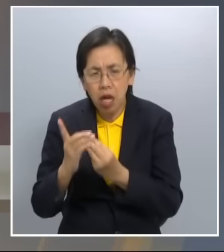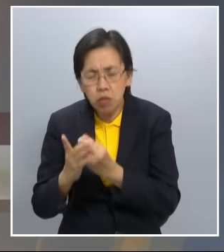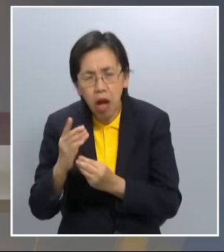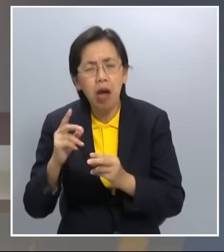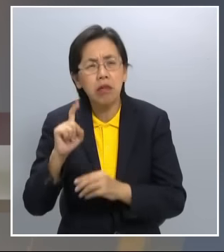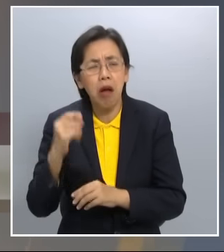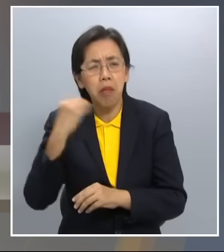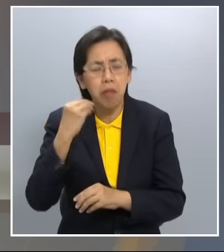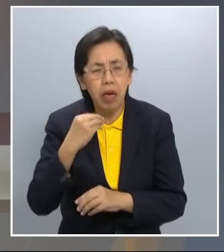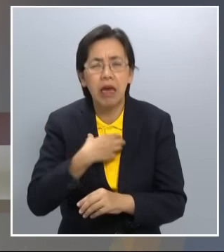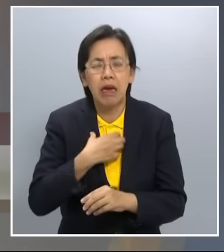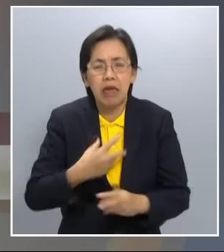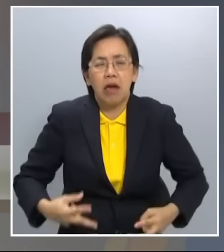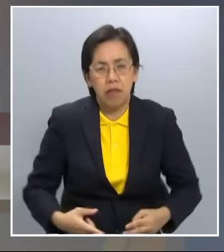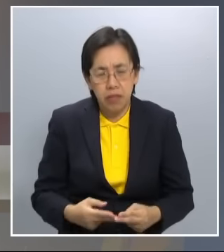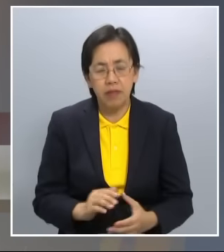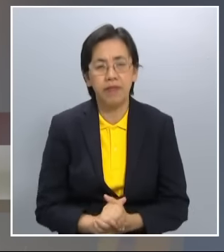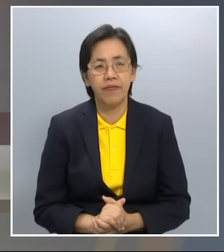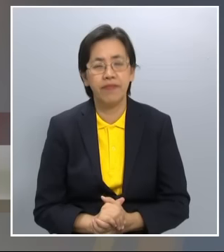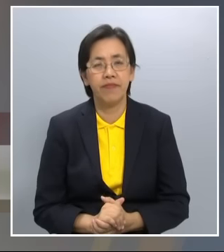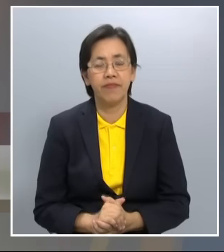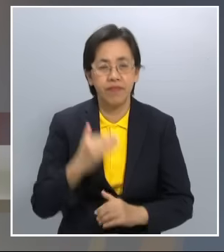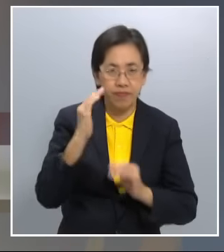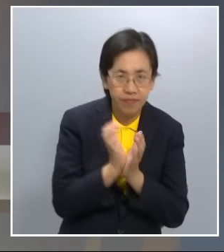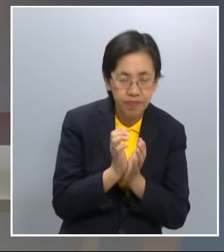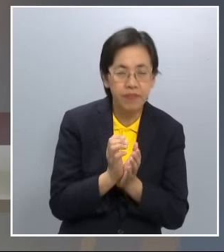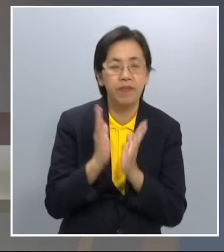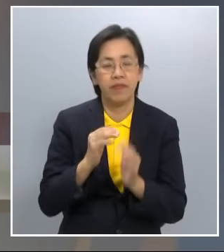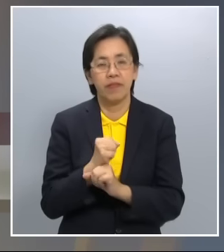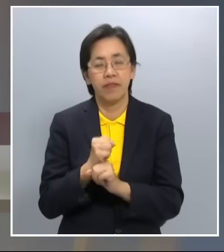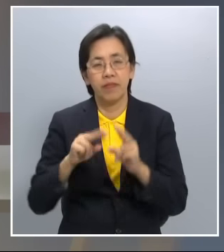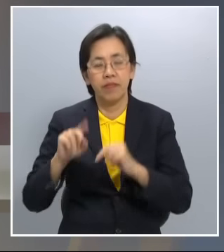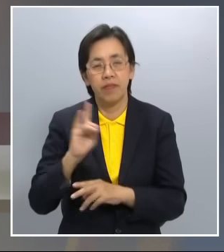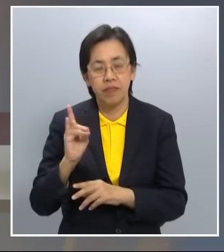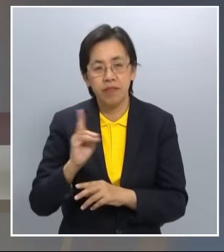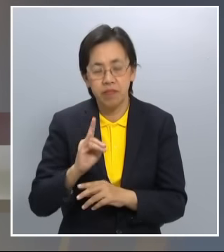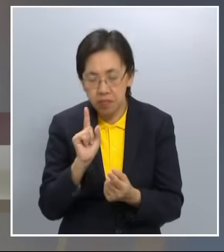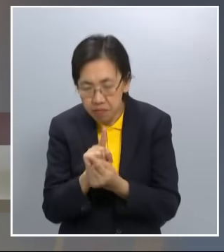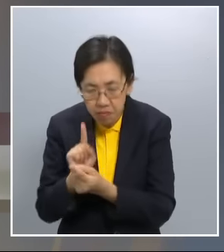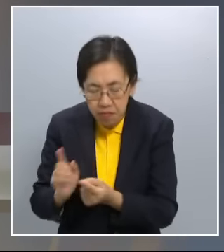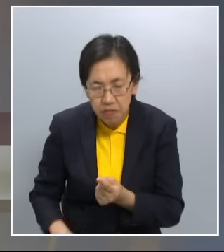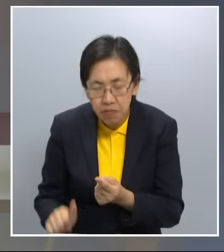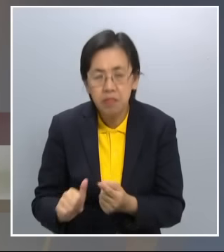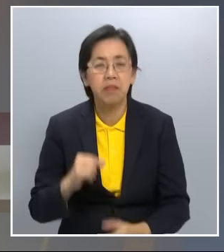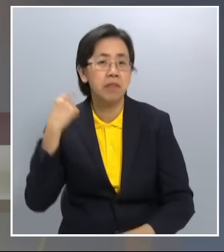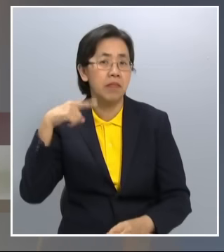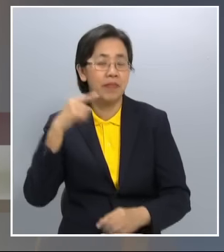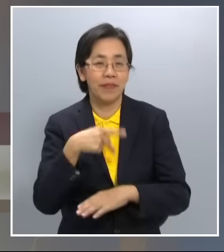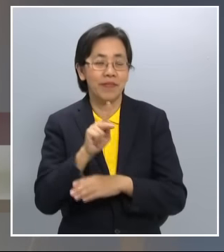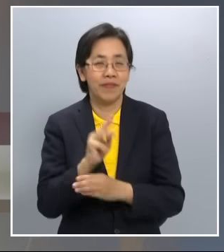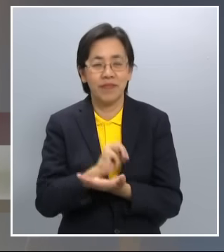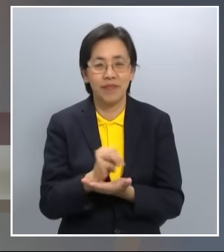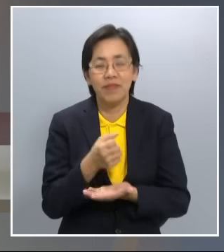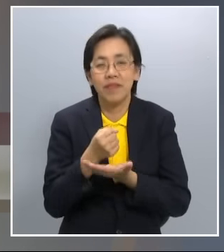พื่อจะนำไปทำหมันเข้ามาพร้อมกับตำรวจกับปศุสัตว์พบสุนัขจำนวนมากคุณเก๋ชรดาเข้าไปช่วยด้วย